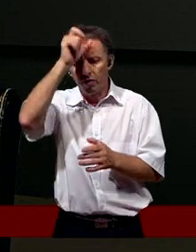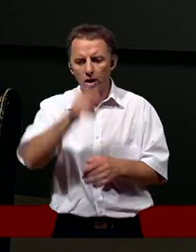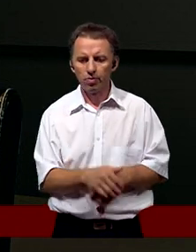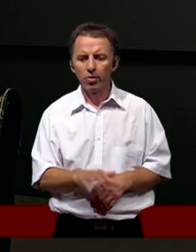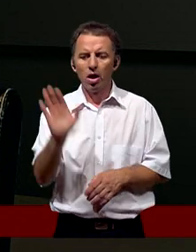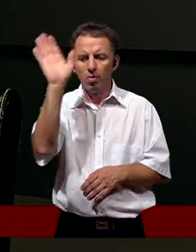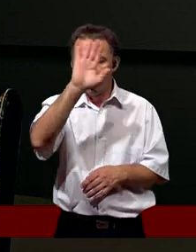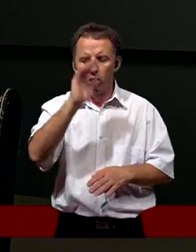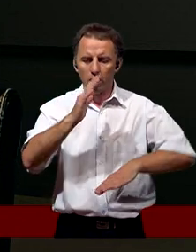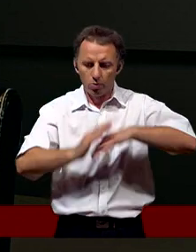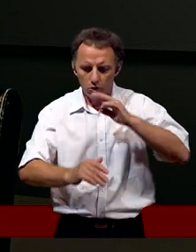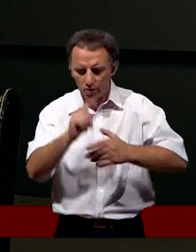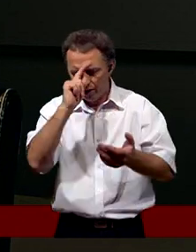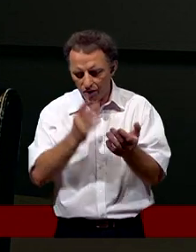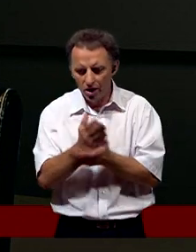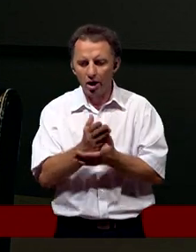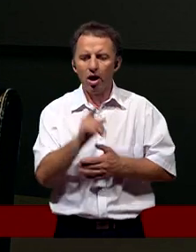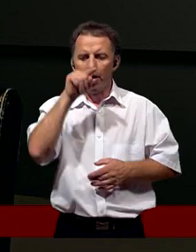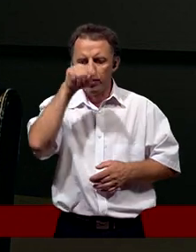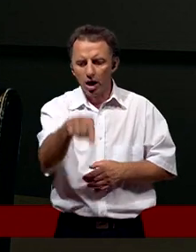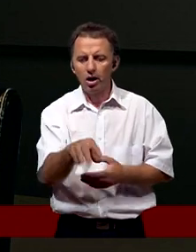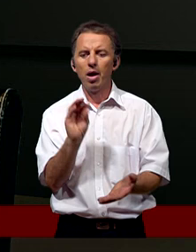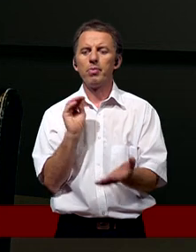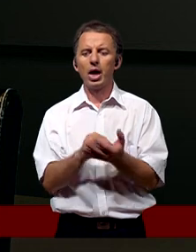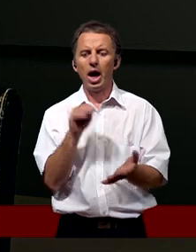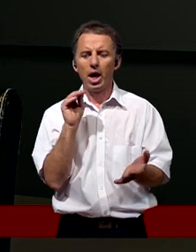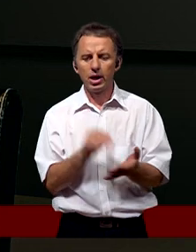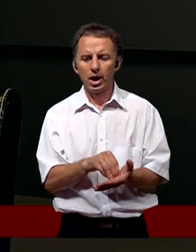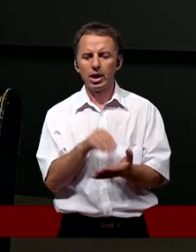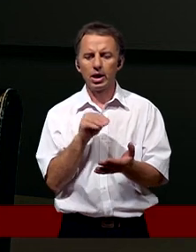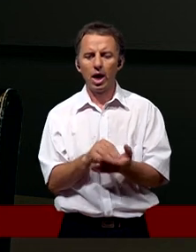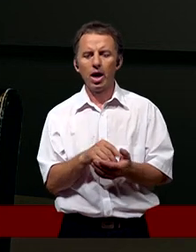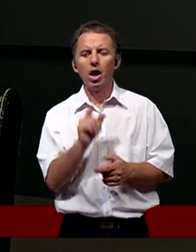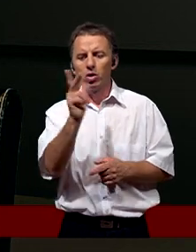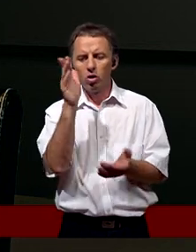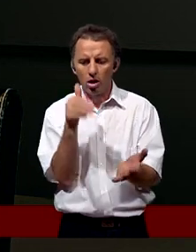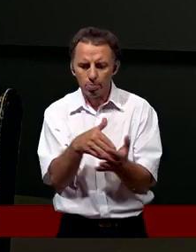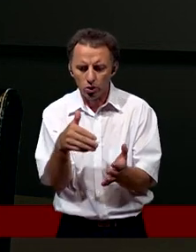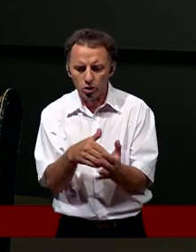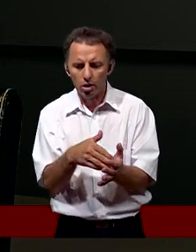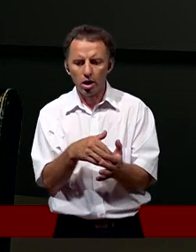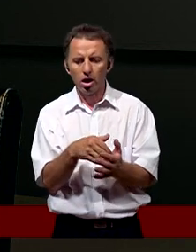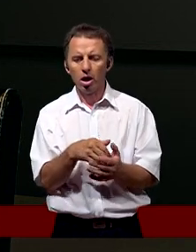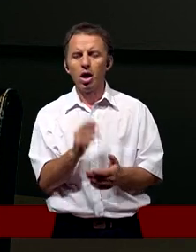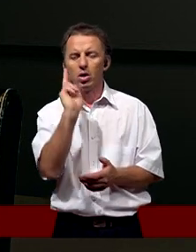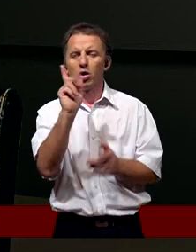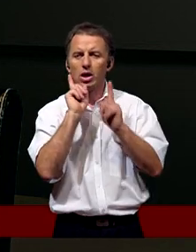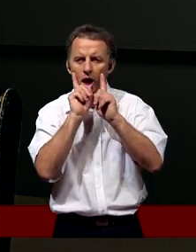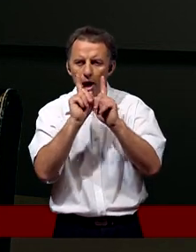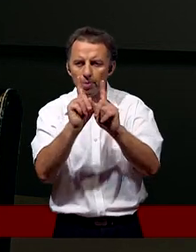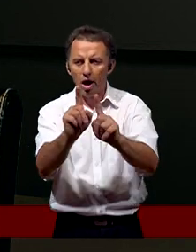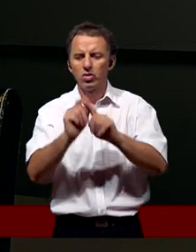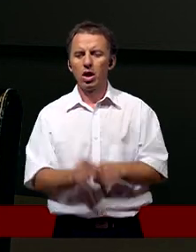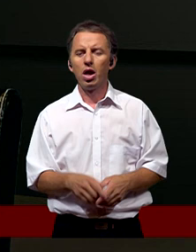w ten sposób możemy budować naszą wiarę. W ten sposób możemy w praktyce patrzeć wtedy, kiedy ktoś jest w potrzebie, kiedy widzimy, że ktoś